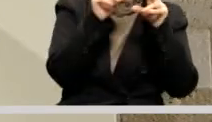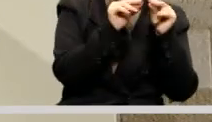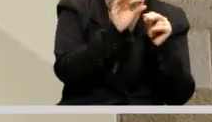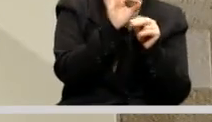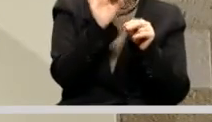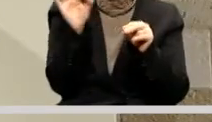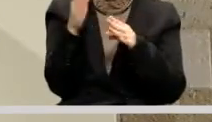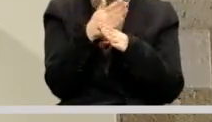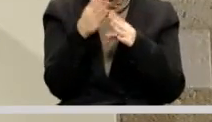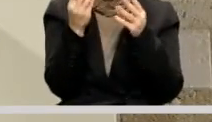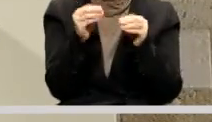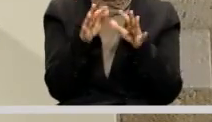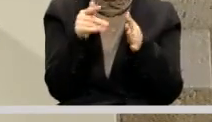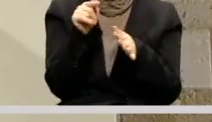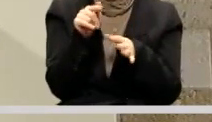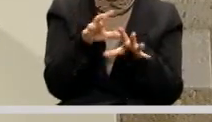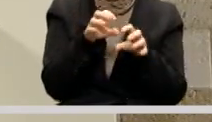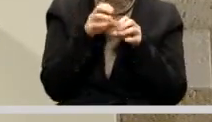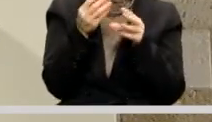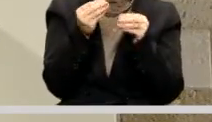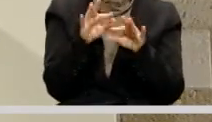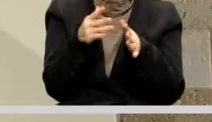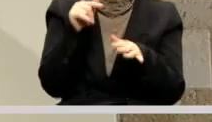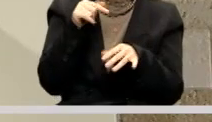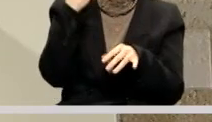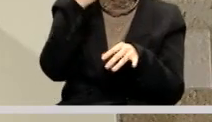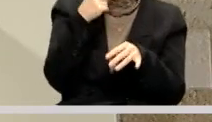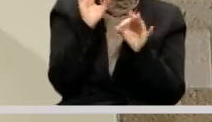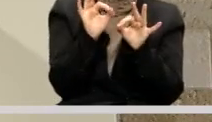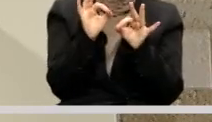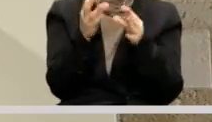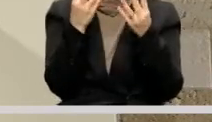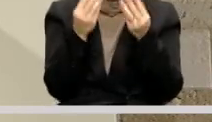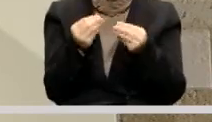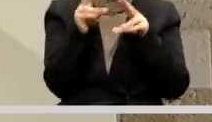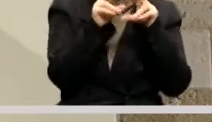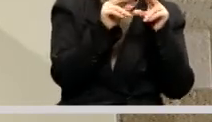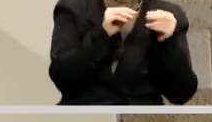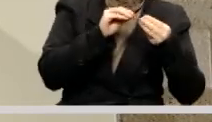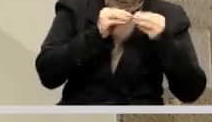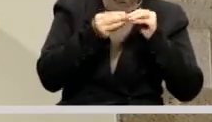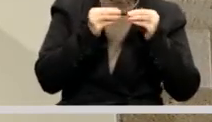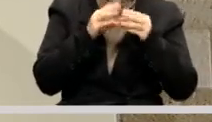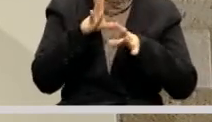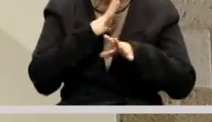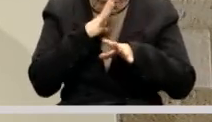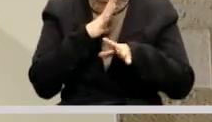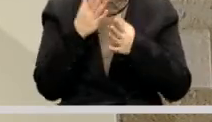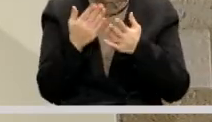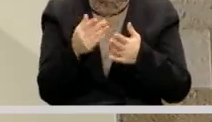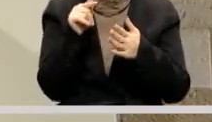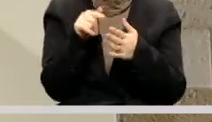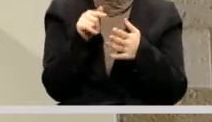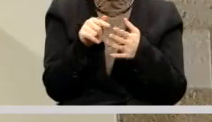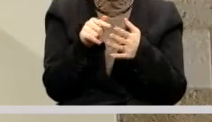miktarına göre yine bu da etkileyebilir. O yüzden mümkün oldukça eğer uyku problemleri yaşıyorsak bu